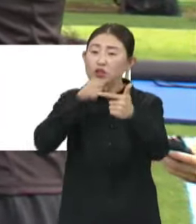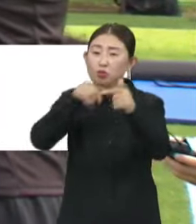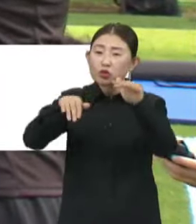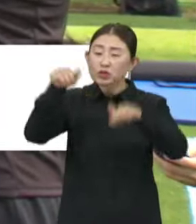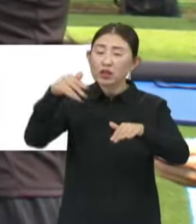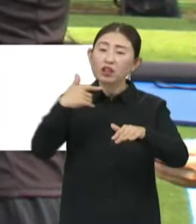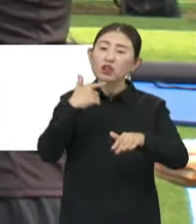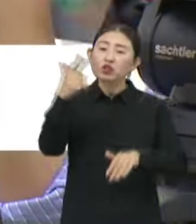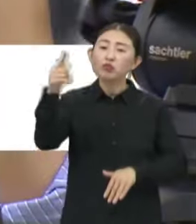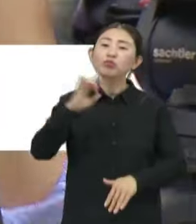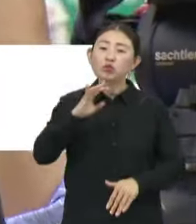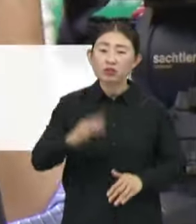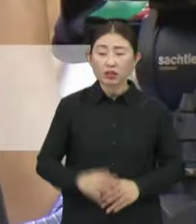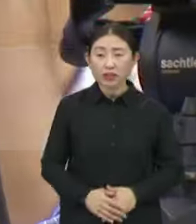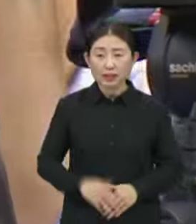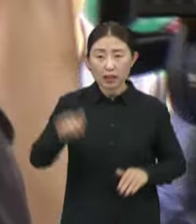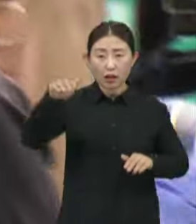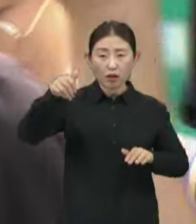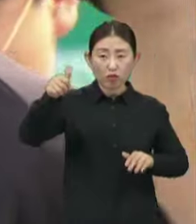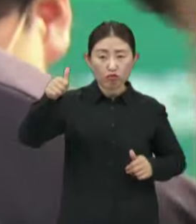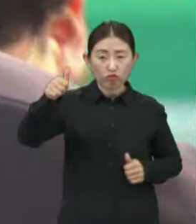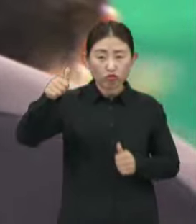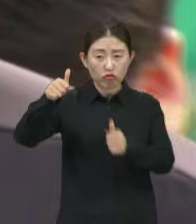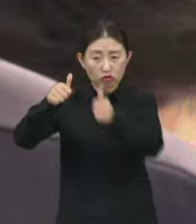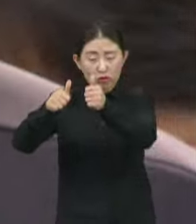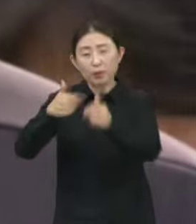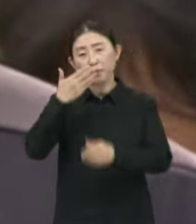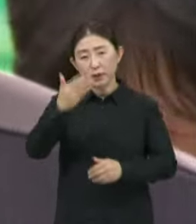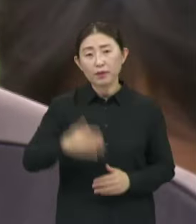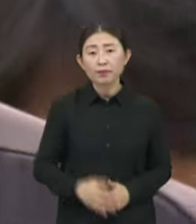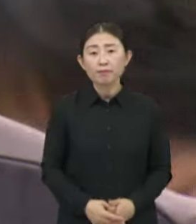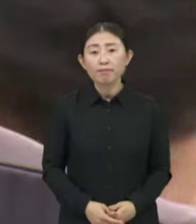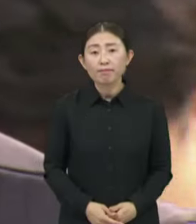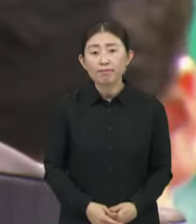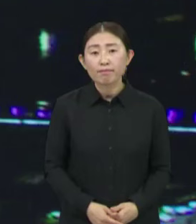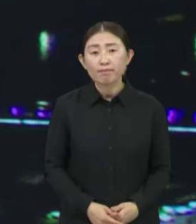차가 6점에 불과해 반등의 여지가 충분히 남아 있습니다.